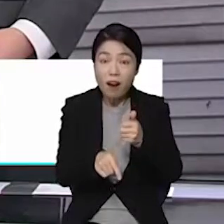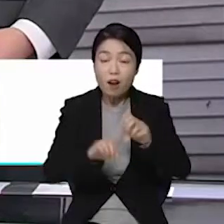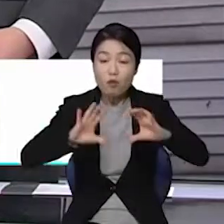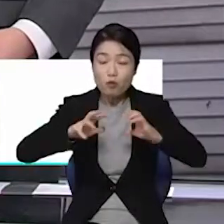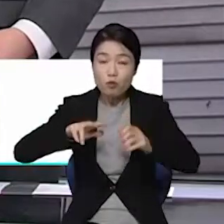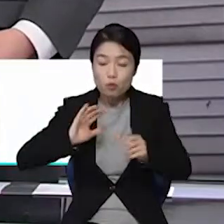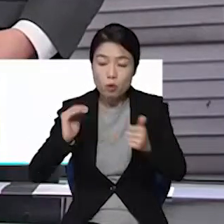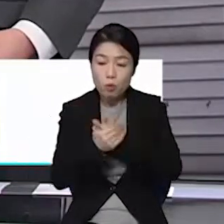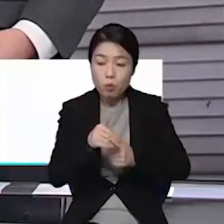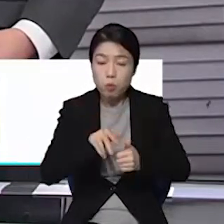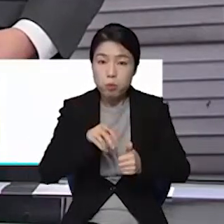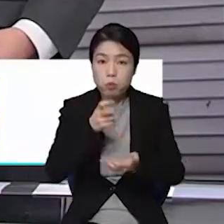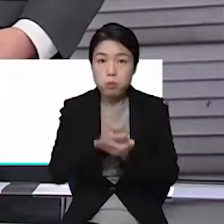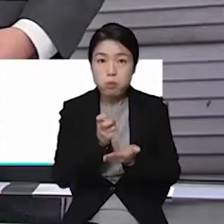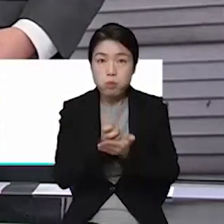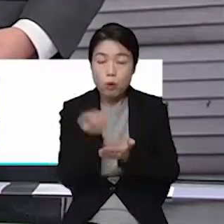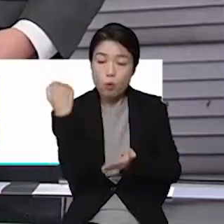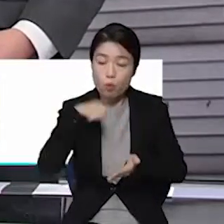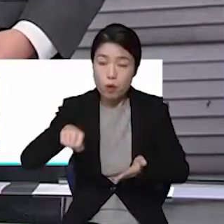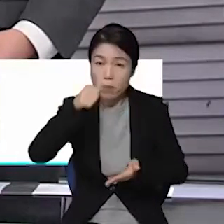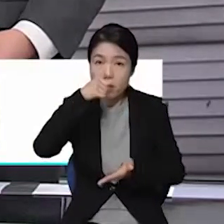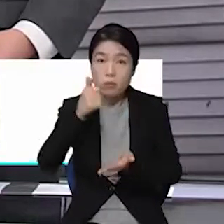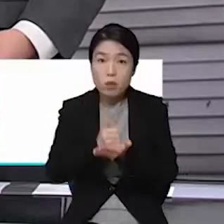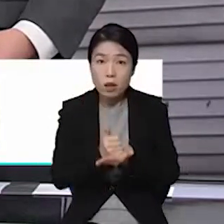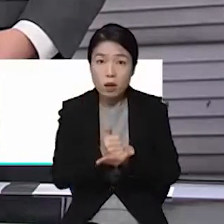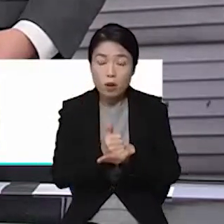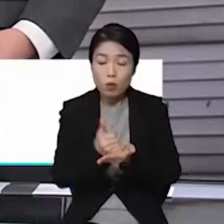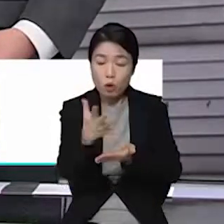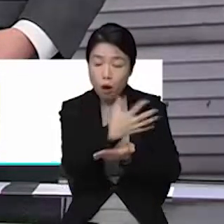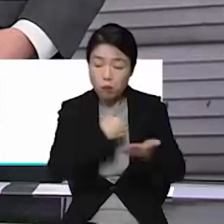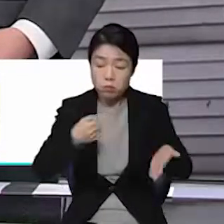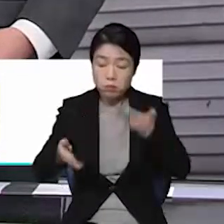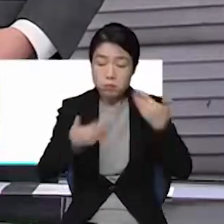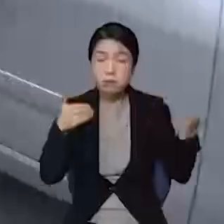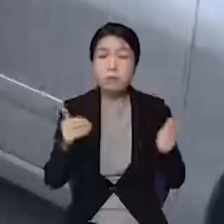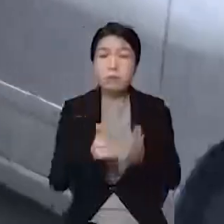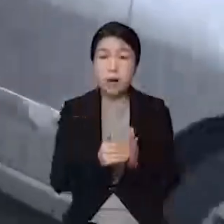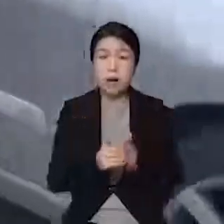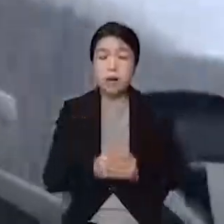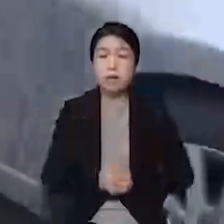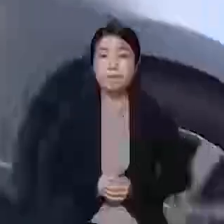혐의로 국정원에 압수수색을 받았습니다. 조윤정 기자입니다.